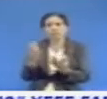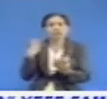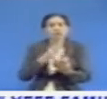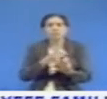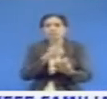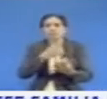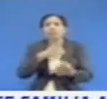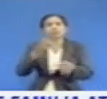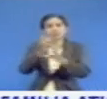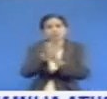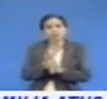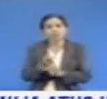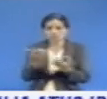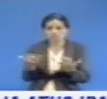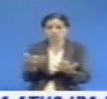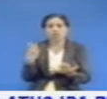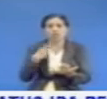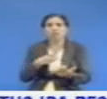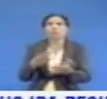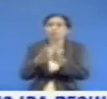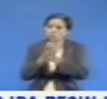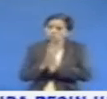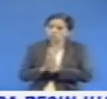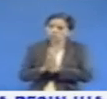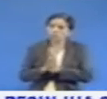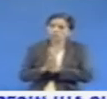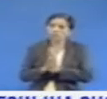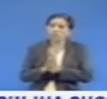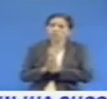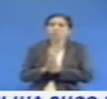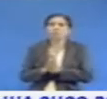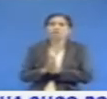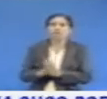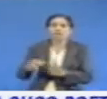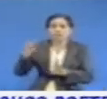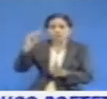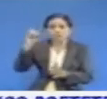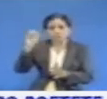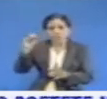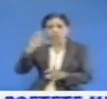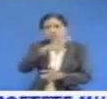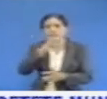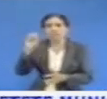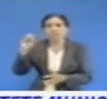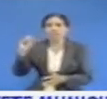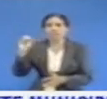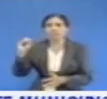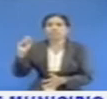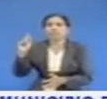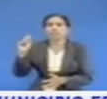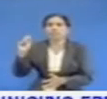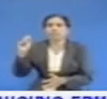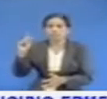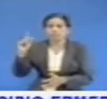agora ami usuba na unusir ne be ya estatal ya nasional ne bane ami ne lista ne momento ne sepsu